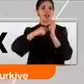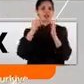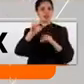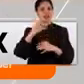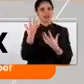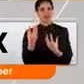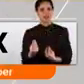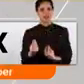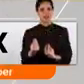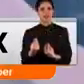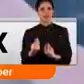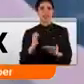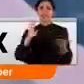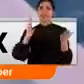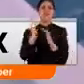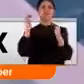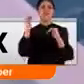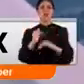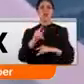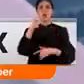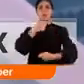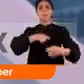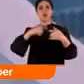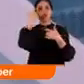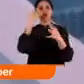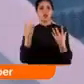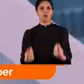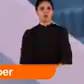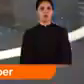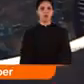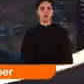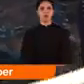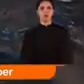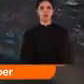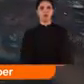bir zamanda. Devrim geliyor. Piyasa çok geçirecek.